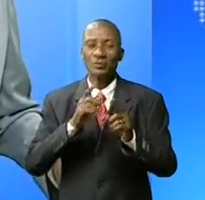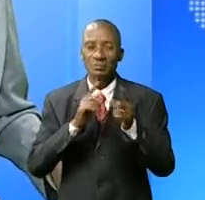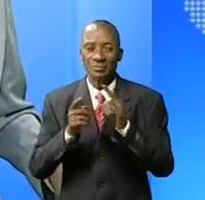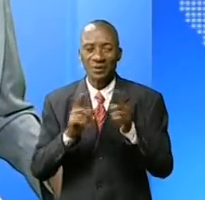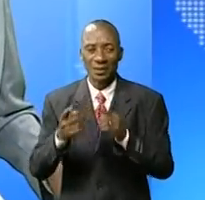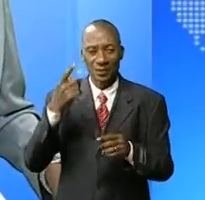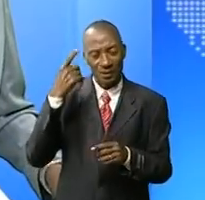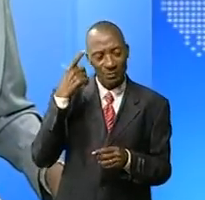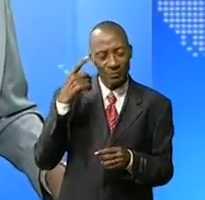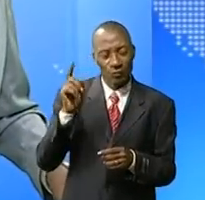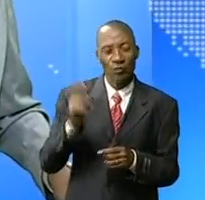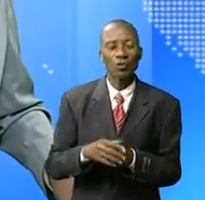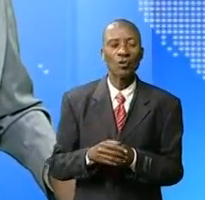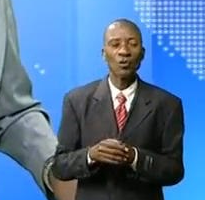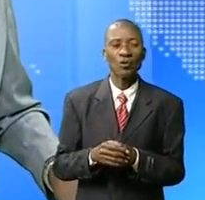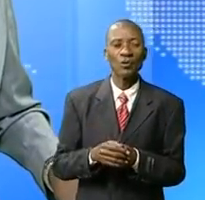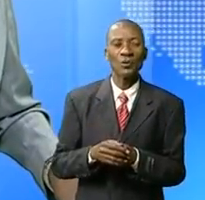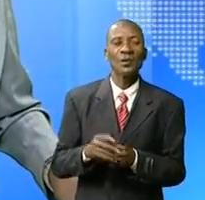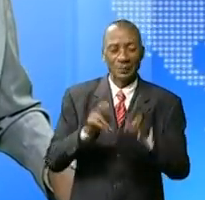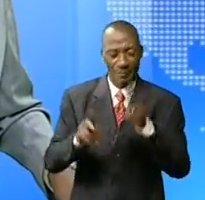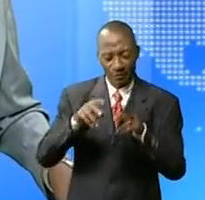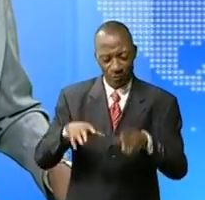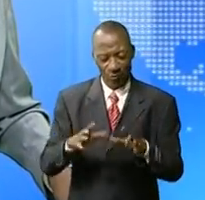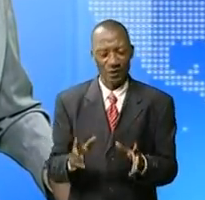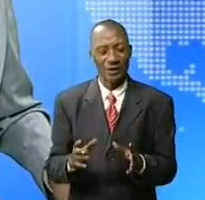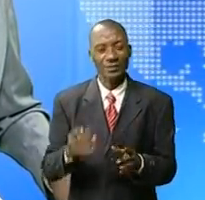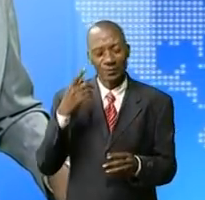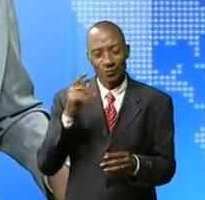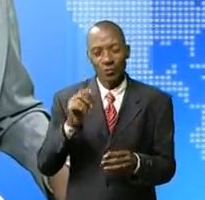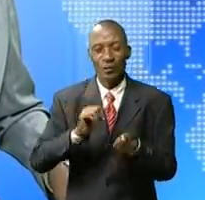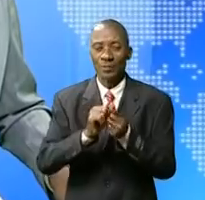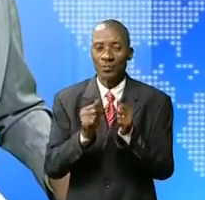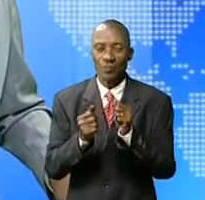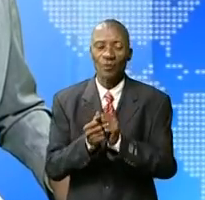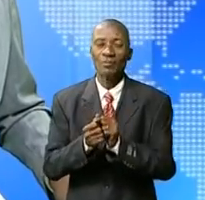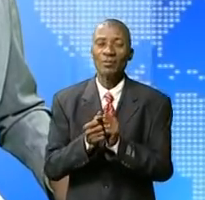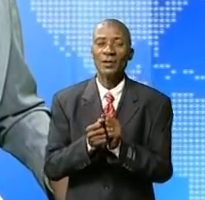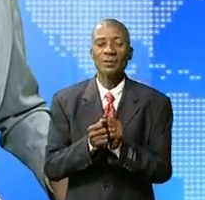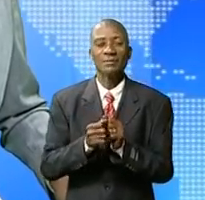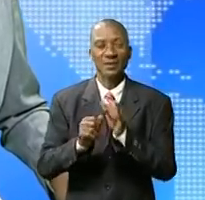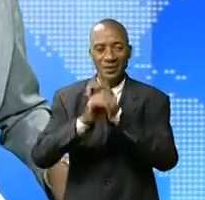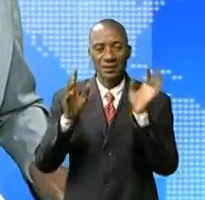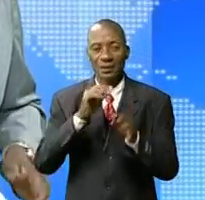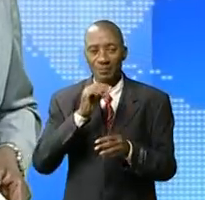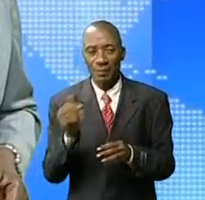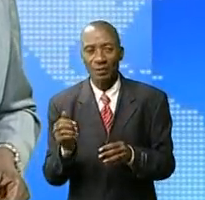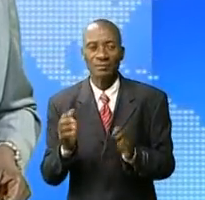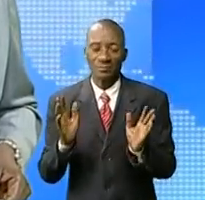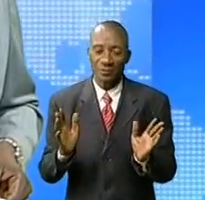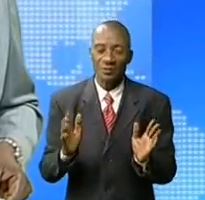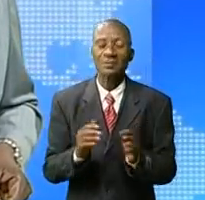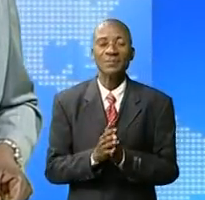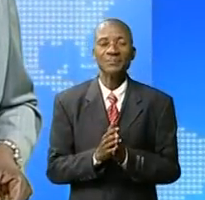randonnée a été organisée le week-end dernier. Une initiative de l'ONG Interaction avec l'appui de la Fédération mondiale